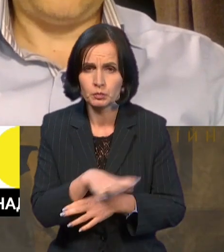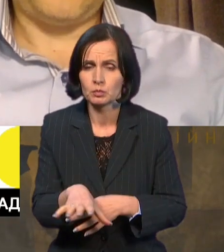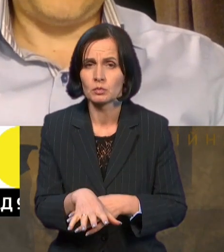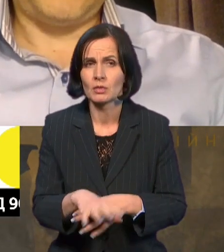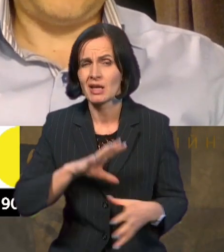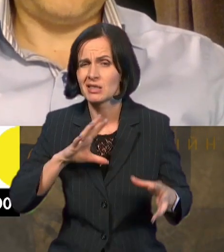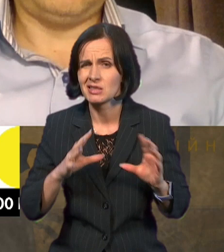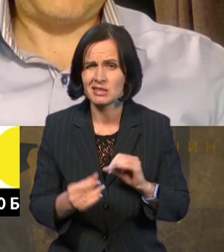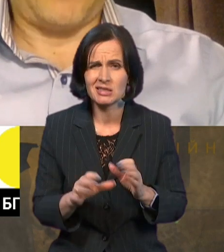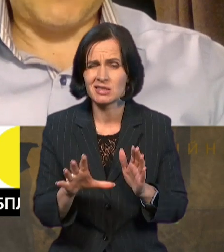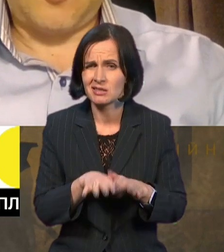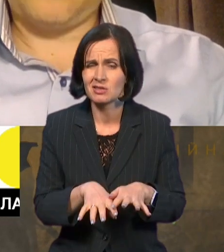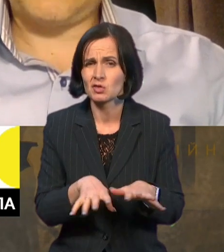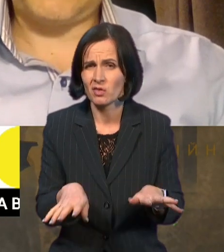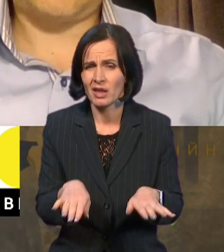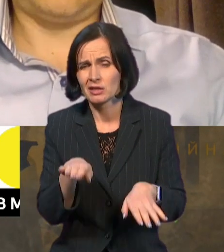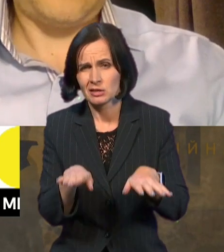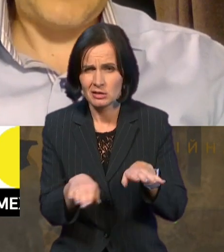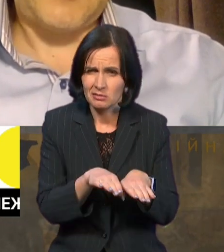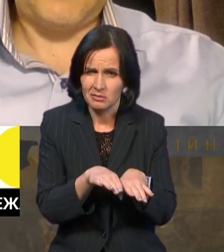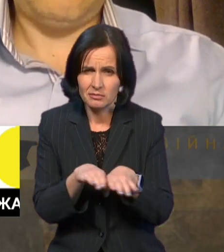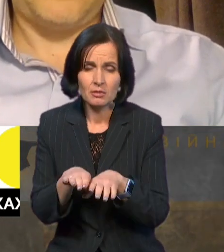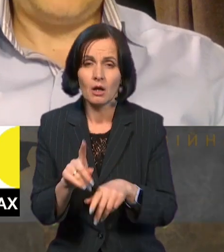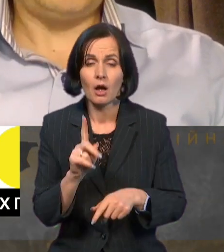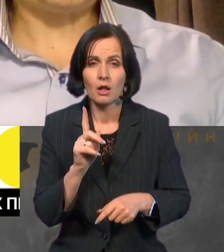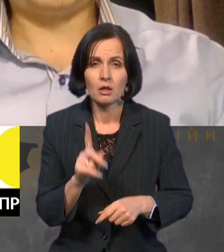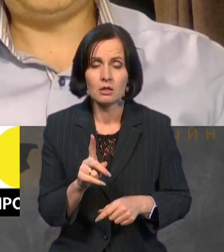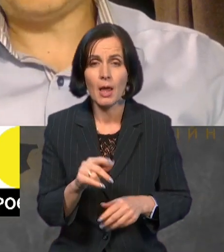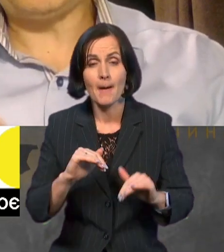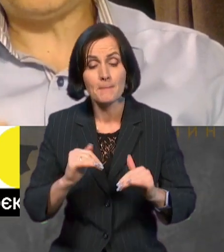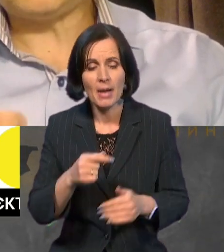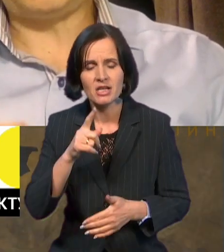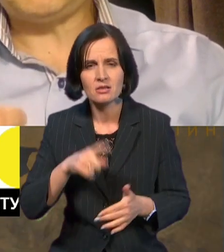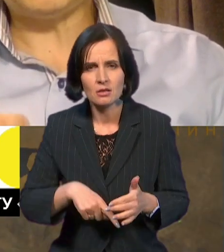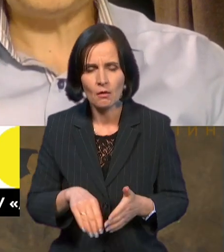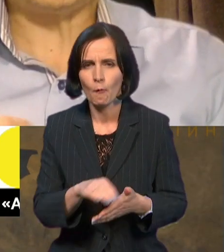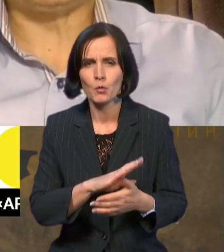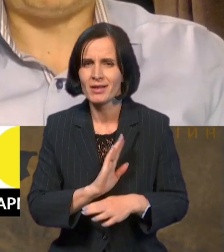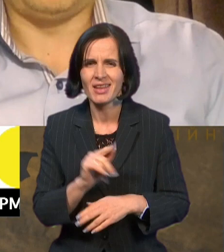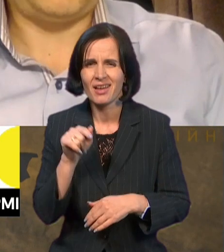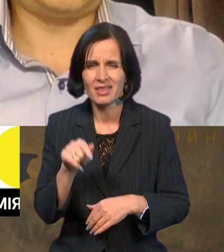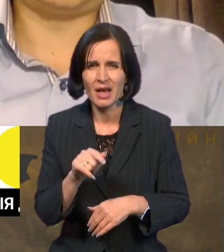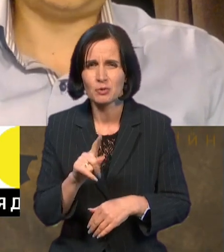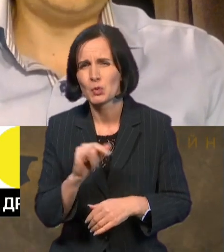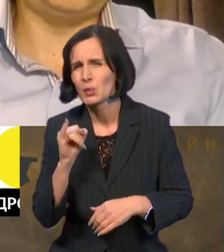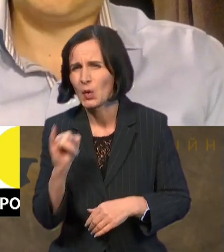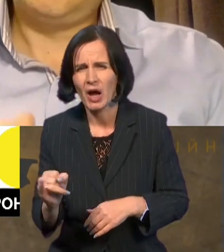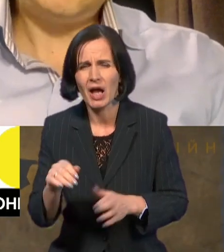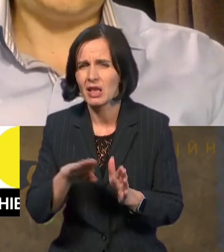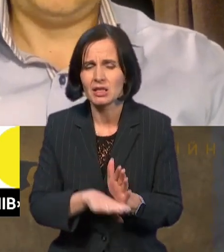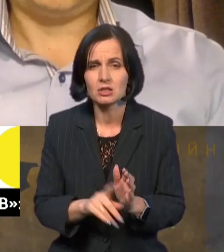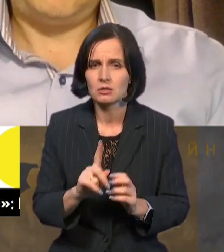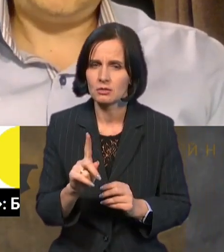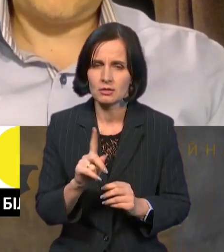ну, вона збалансована, так, но вона менш надійна, повторюся, не в тій частині, що вона погана, стала гірша.